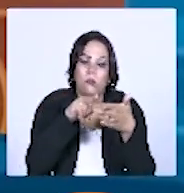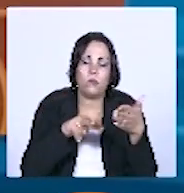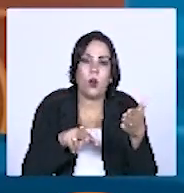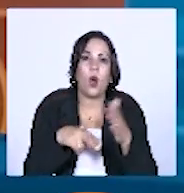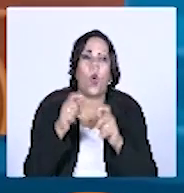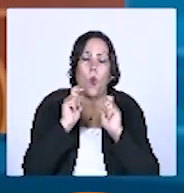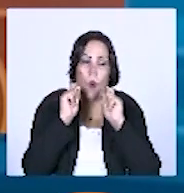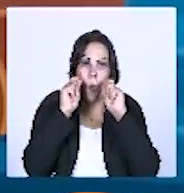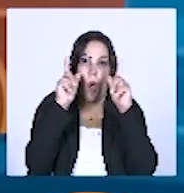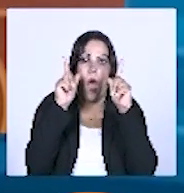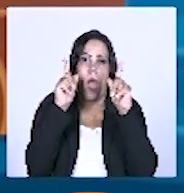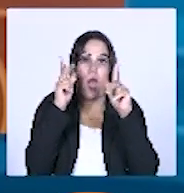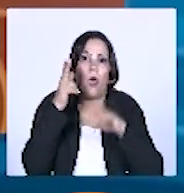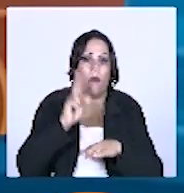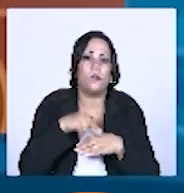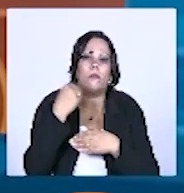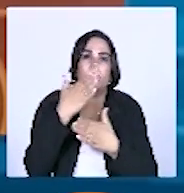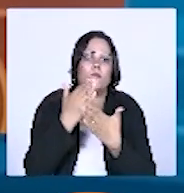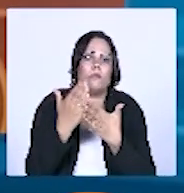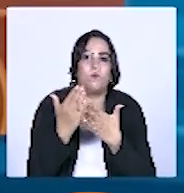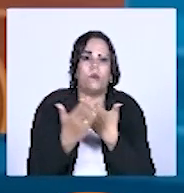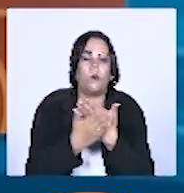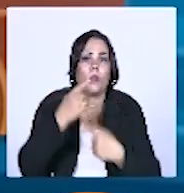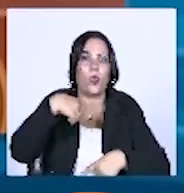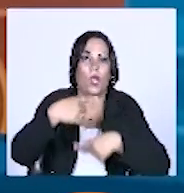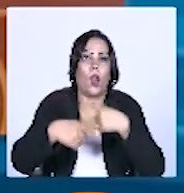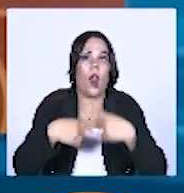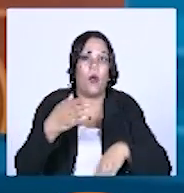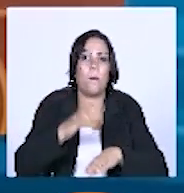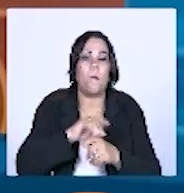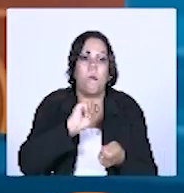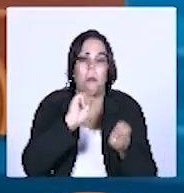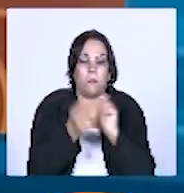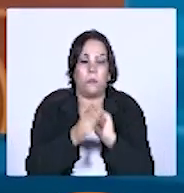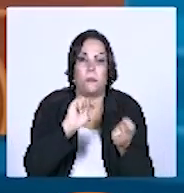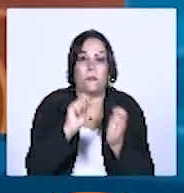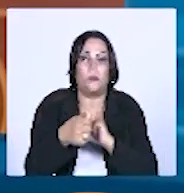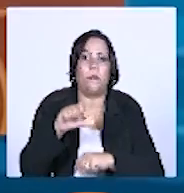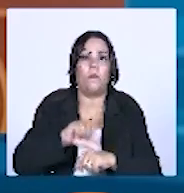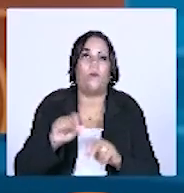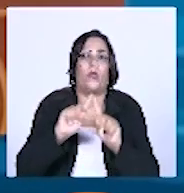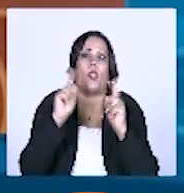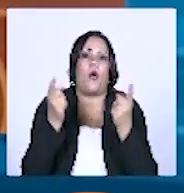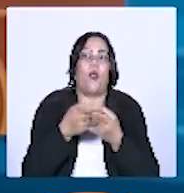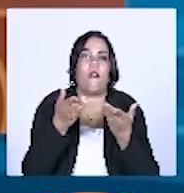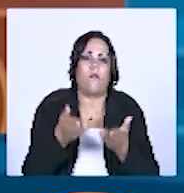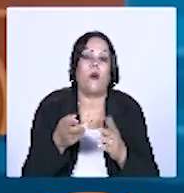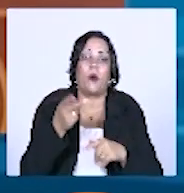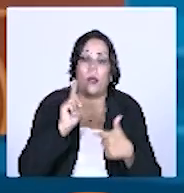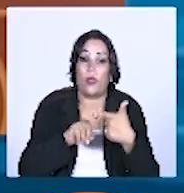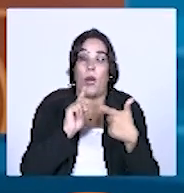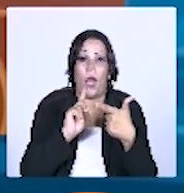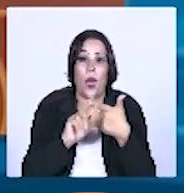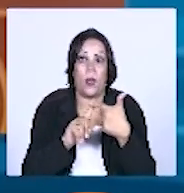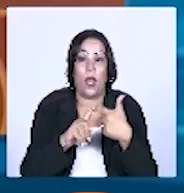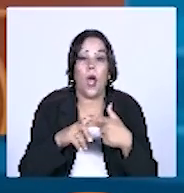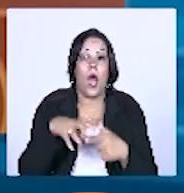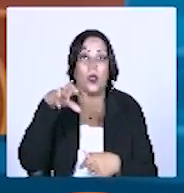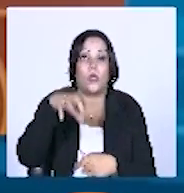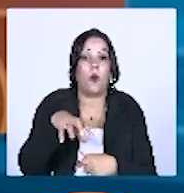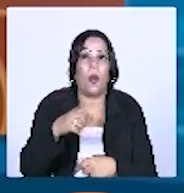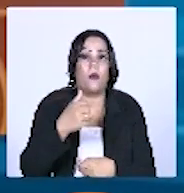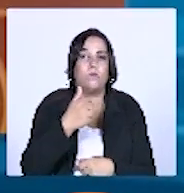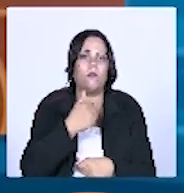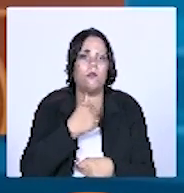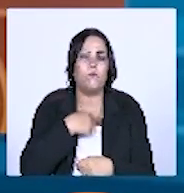الواعيه والمتجدده للمتغيرات على المستوى الاقليمي والدولي الامر الثاني بيتكلم ان الدوله تعاملت